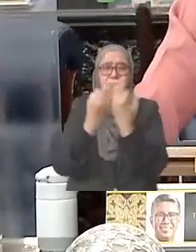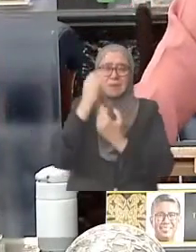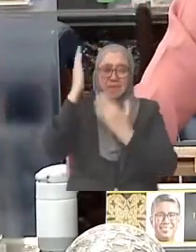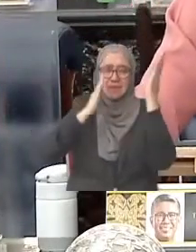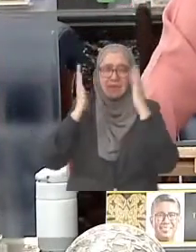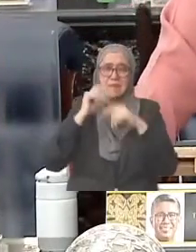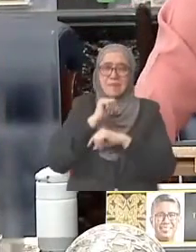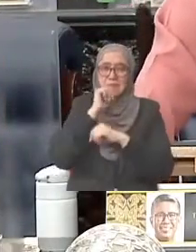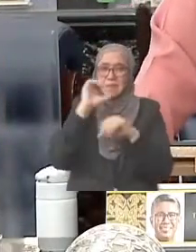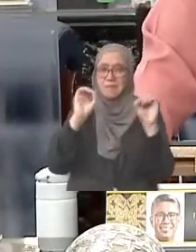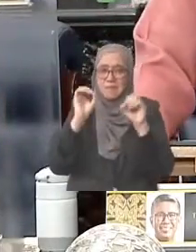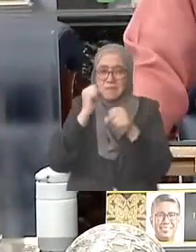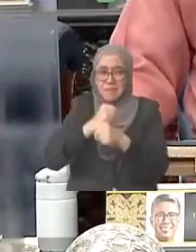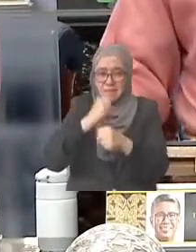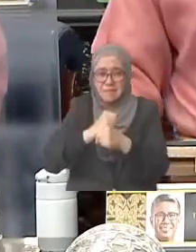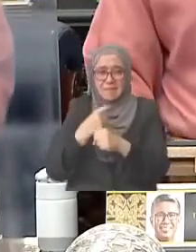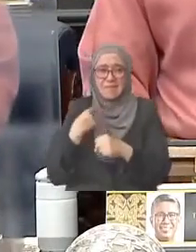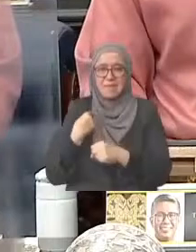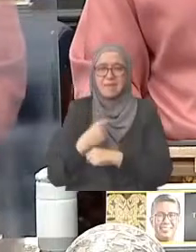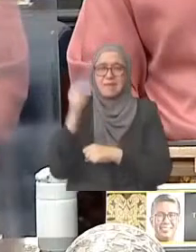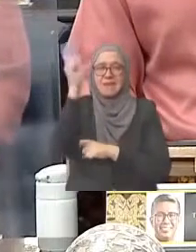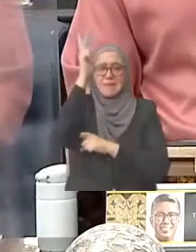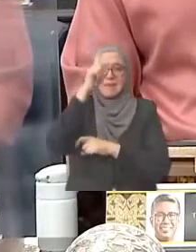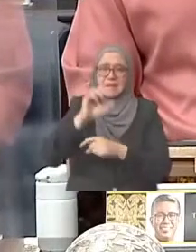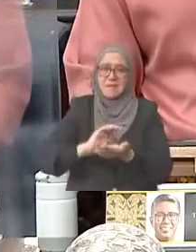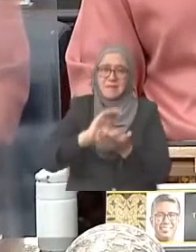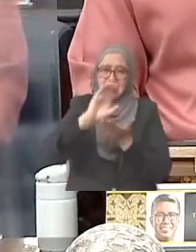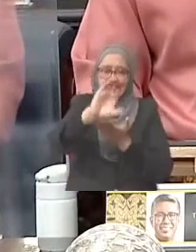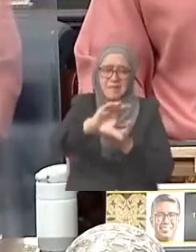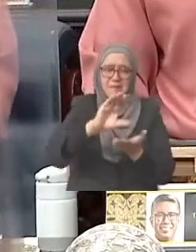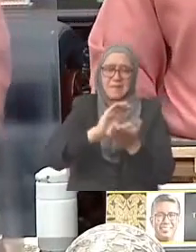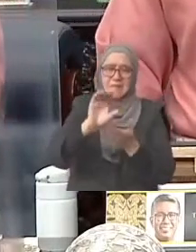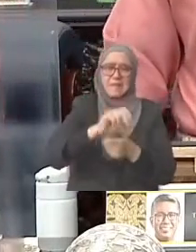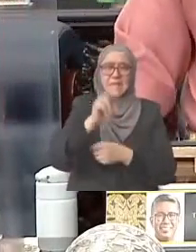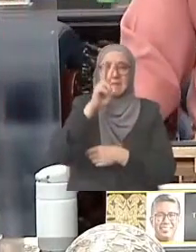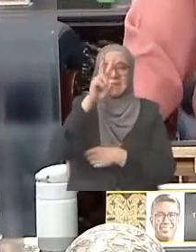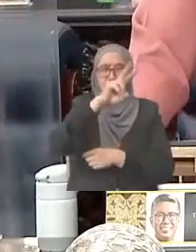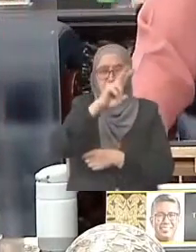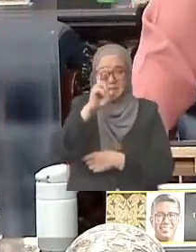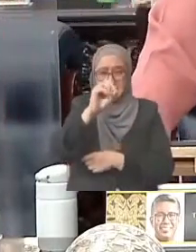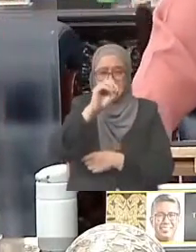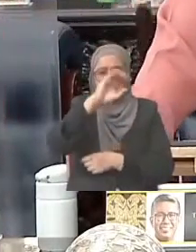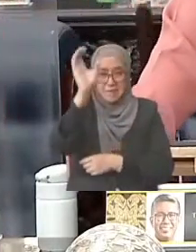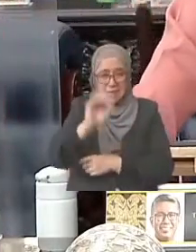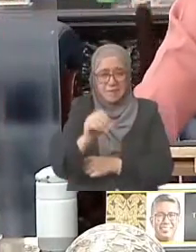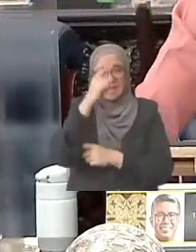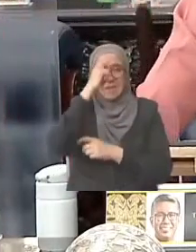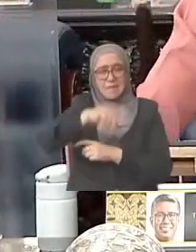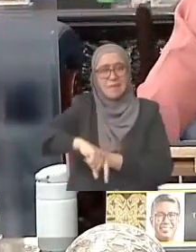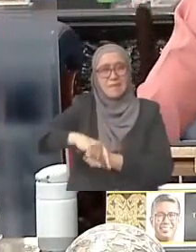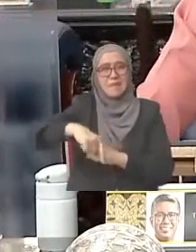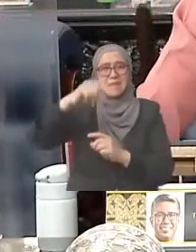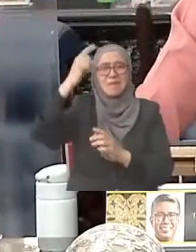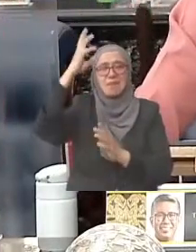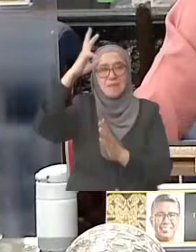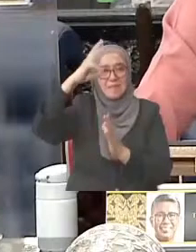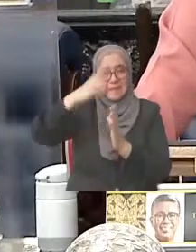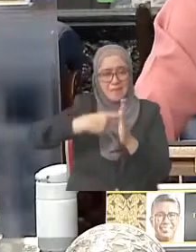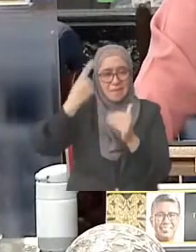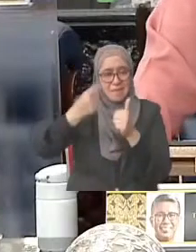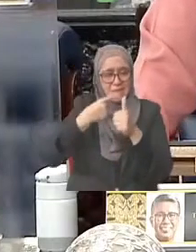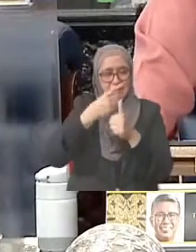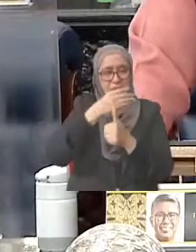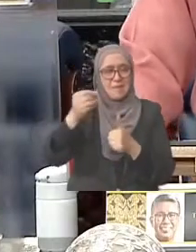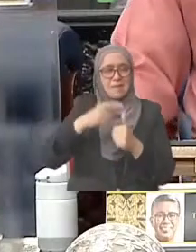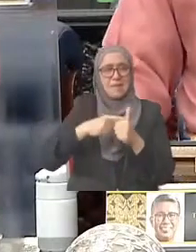sebanyak 20 peratus daripada gaji bulanan bagi tempo enam bulan pertama Gan 30 ratus bagi enam bulan berikutnya tetap NU